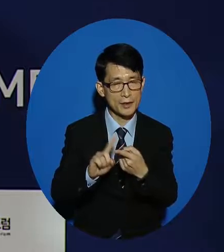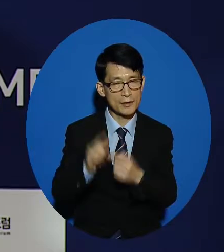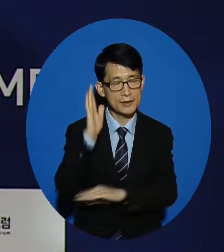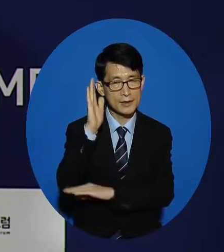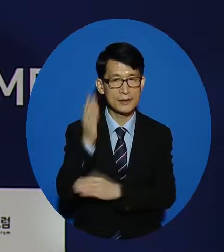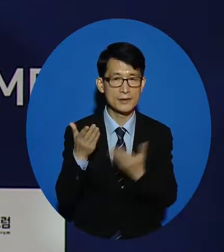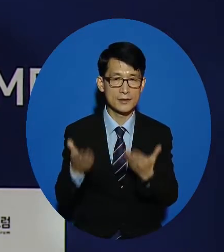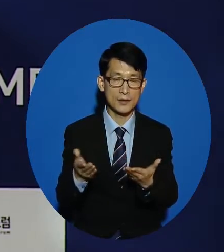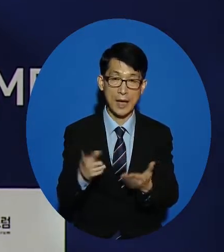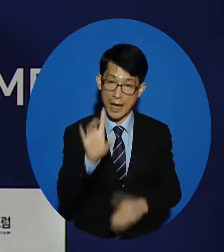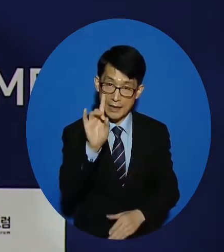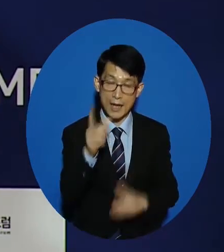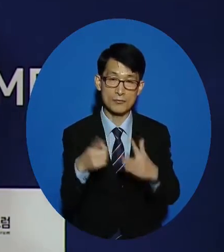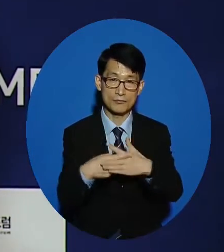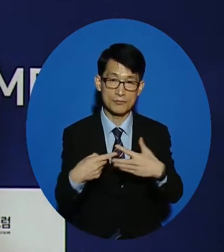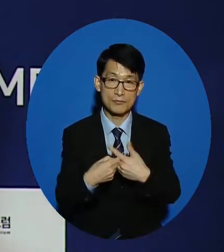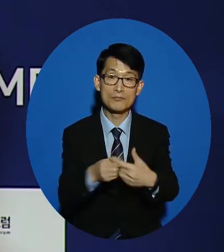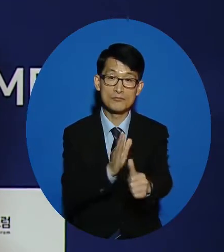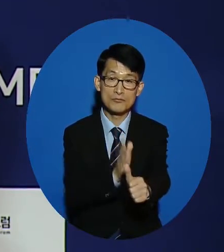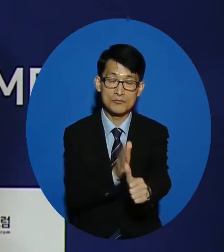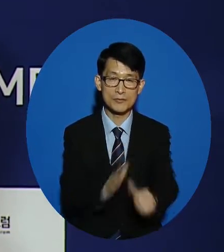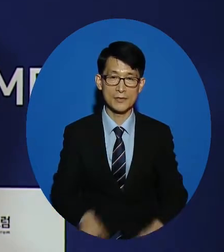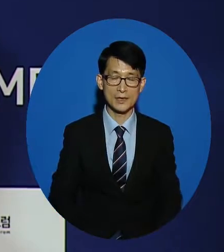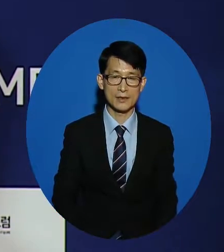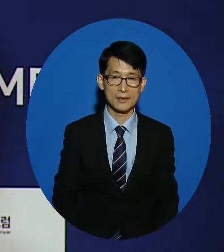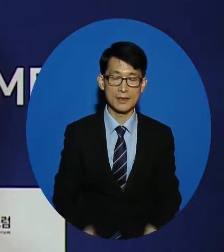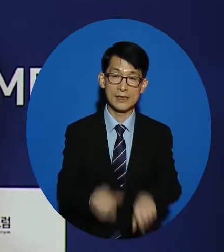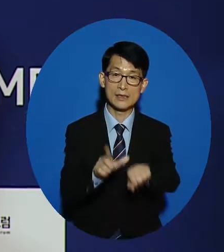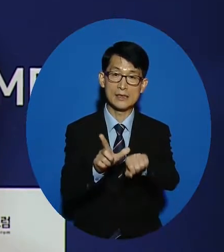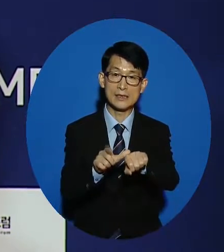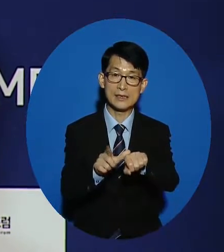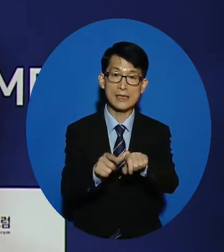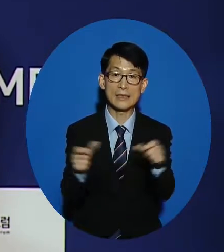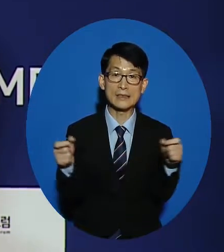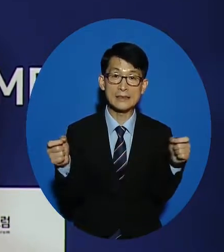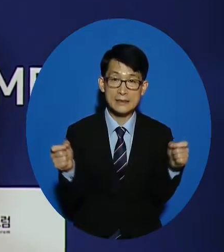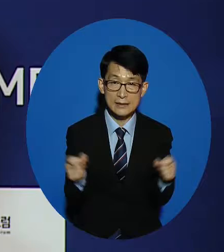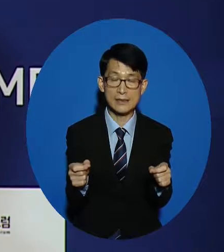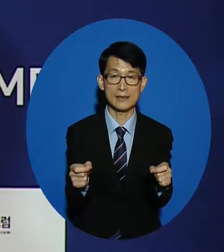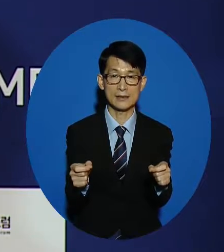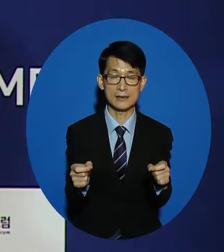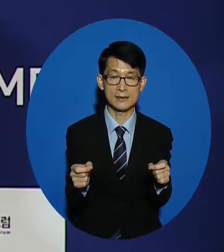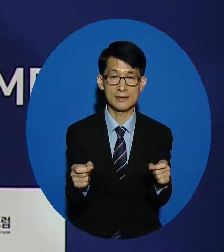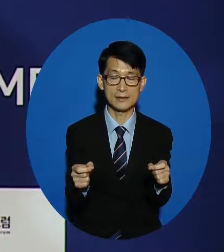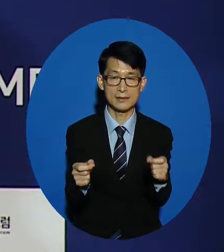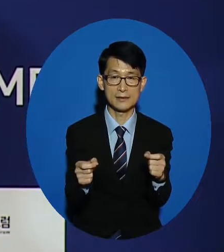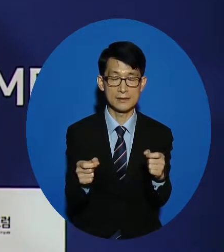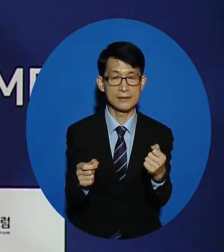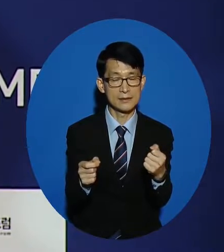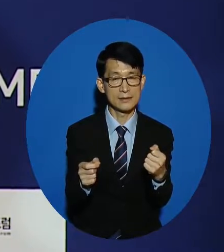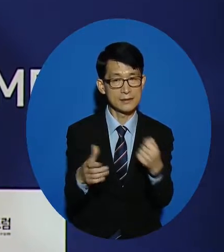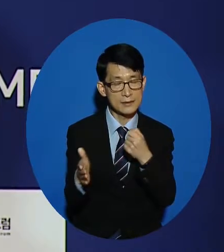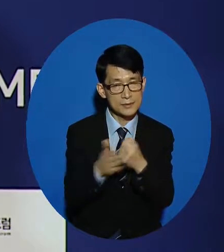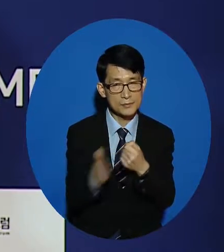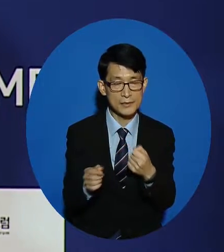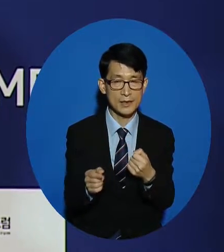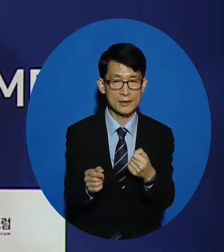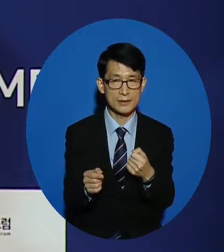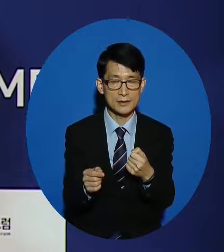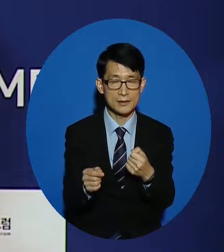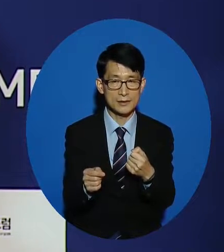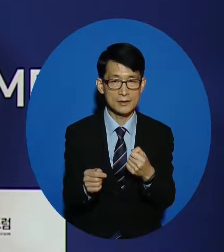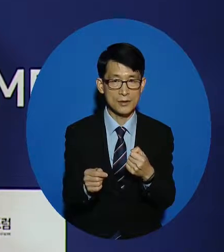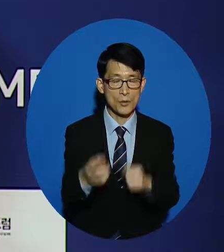게 짧은 시간 내에 발표하는 것이기 때문에 굉장히 좀 포괄적인 내용으로 말씀을 드릴 것이고, 제가 원래